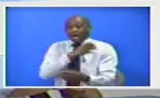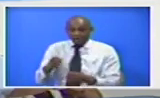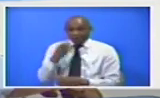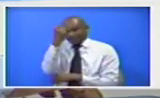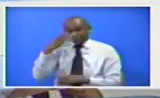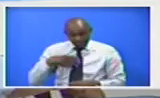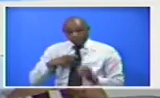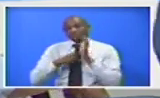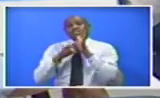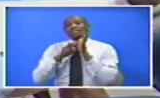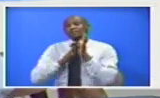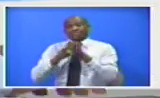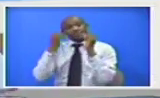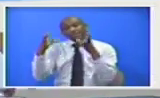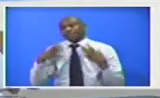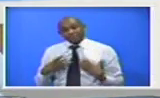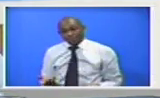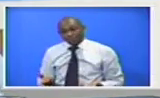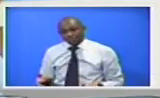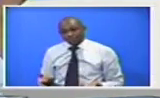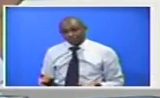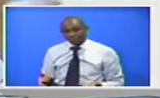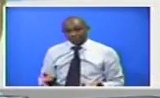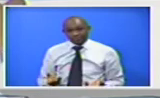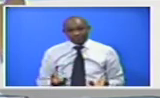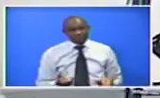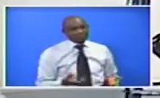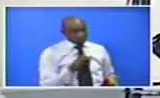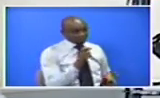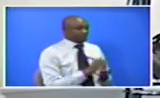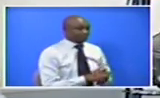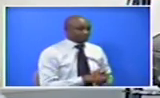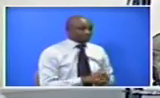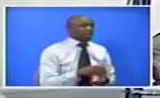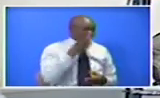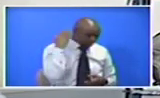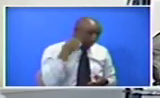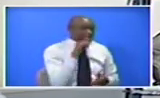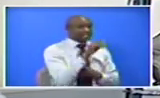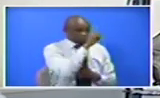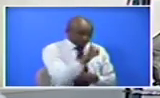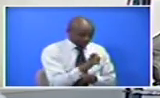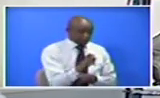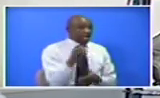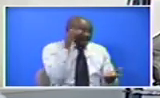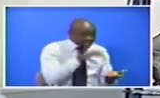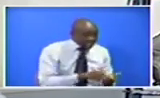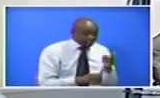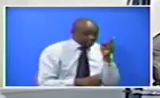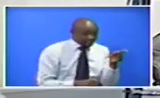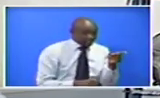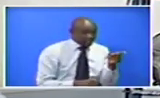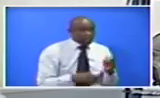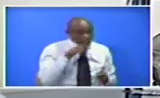Wakenya wengi zaidi kuliko kugawa mamlaka kwa watu wawili. Zaitwa siasa. Na nilikuwa nimeuliza swali labda nikuregeshe tena zaidi pale kwa siasa